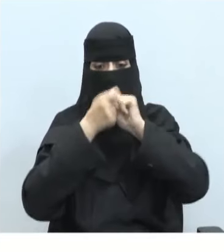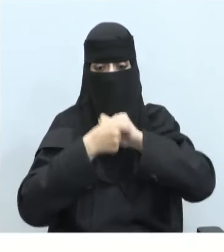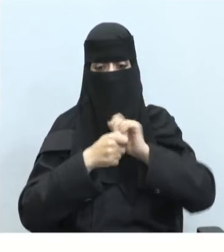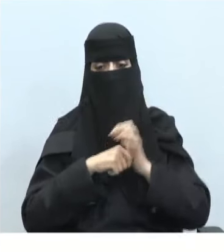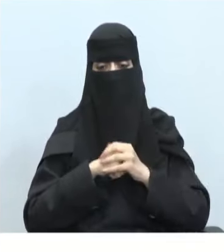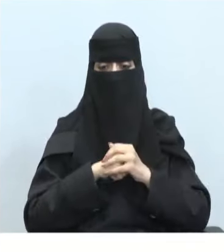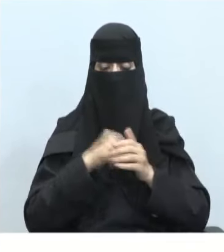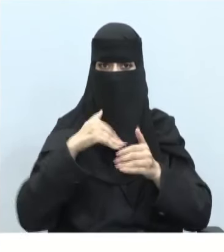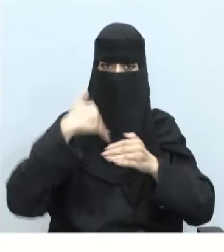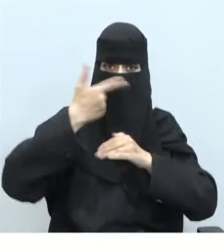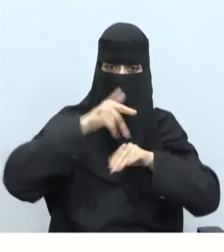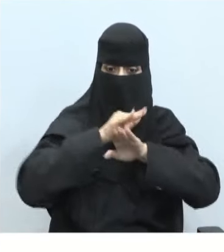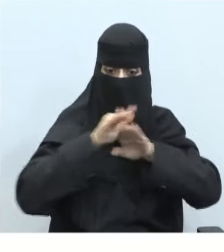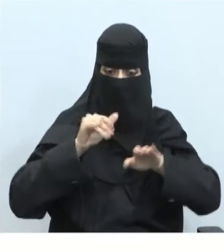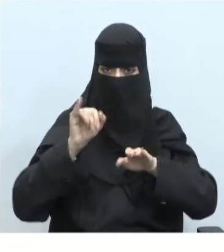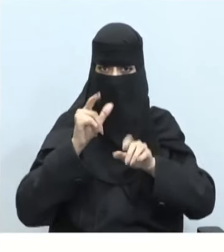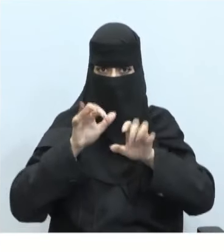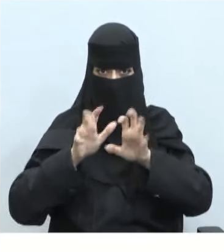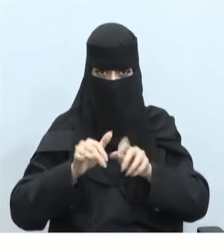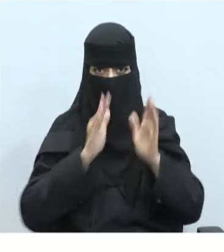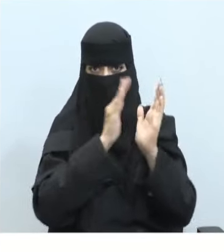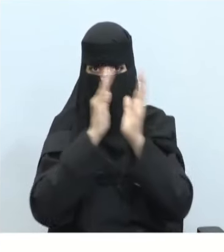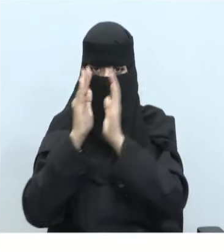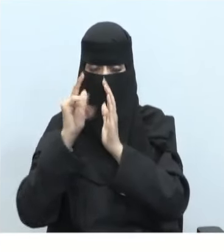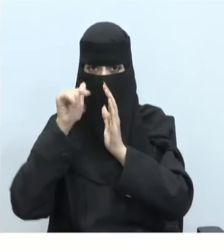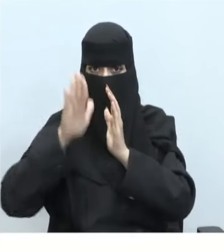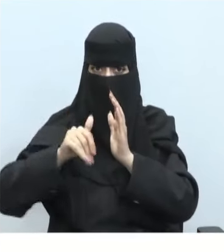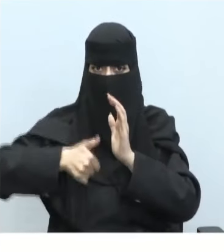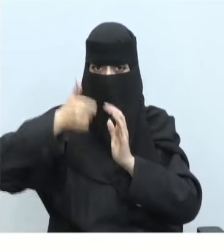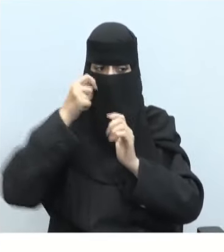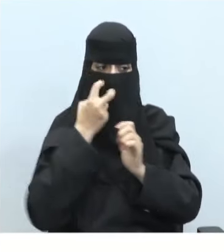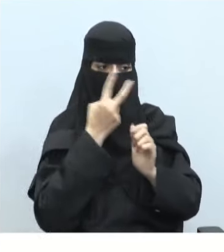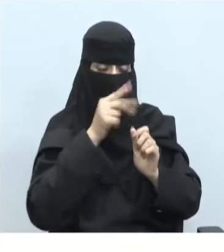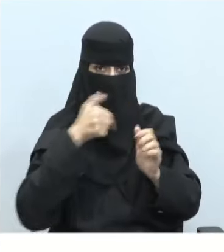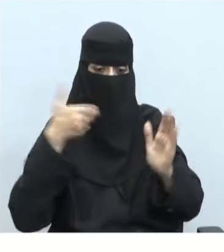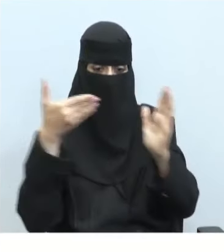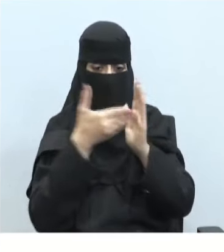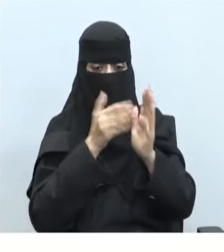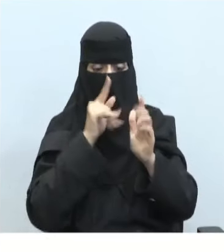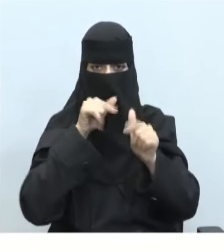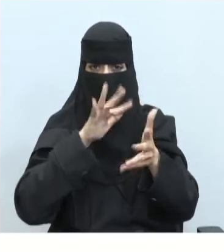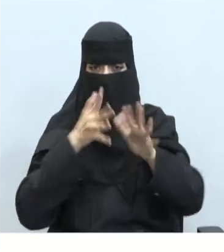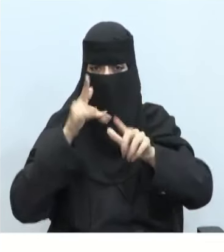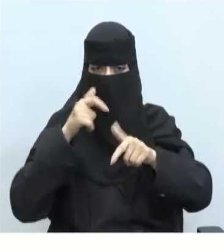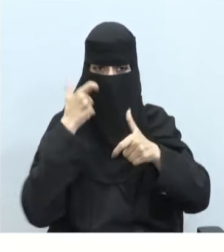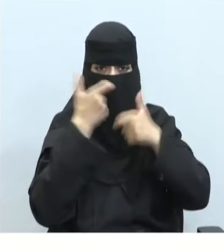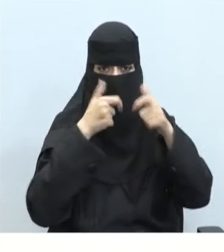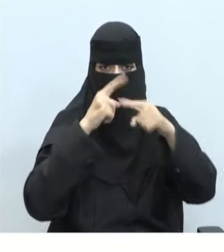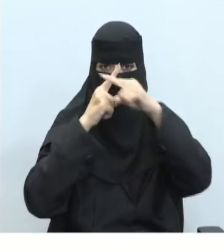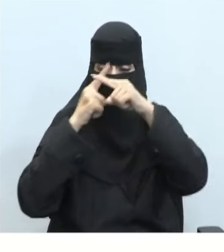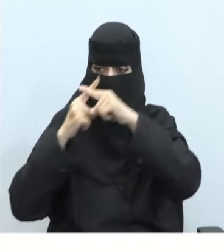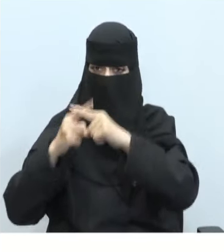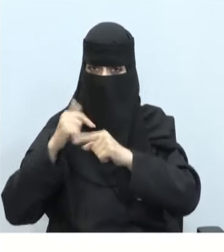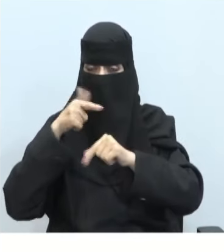واستبدالها عند الانتهاء من كتابه مستند من الجيد القاء نظره النهائيه قد تلاحظ اخطاء او